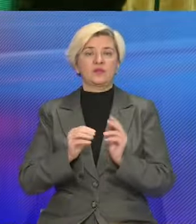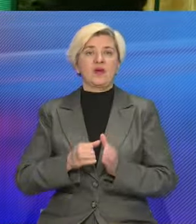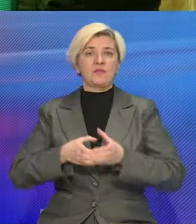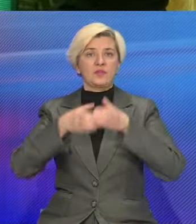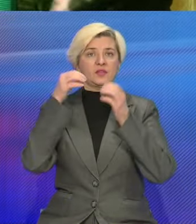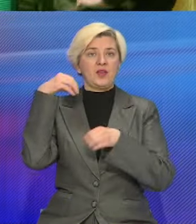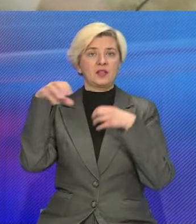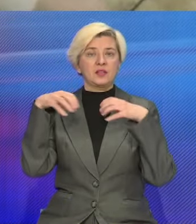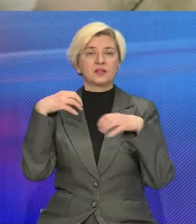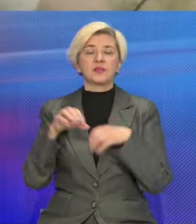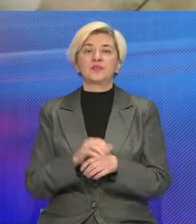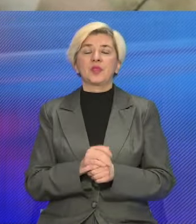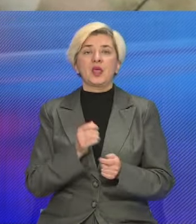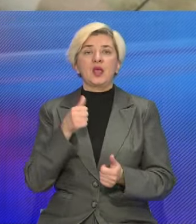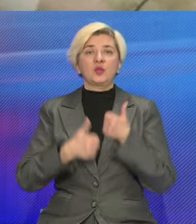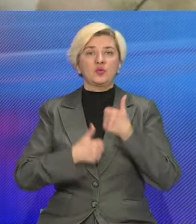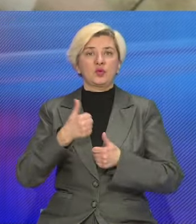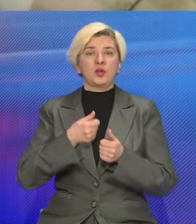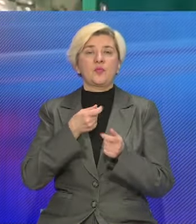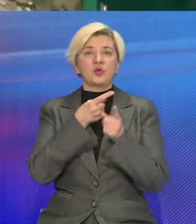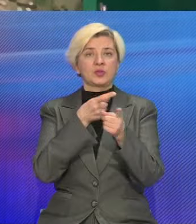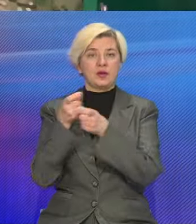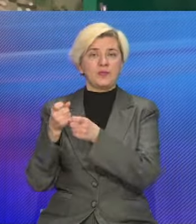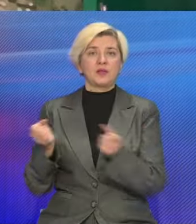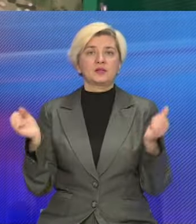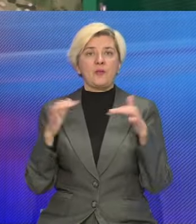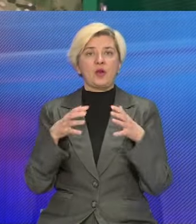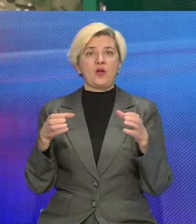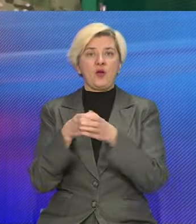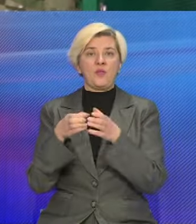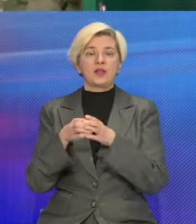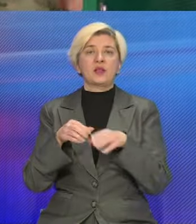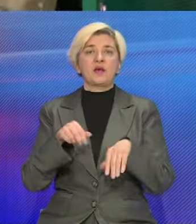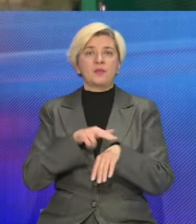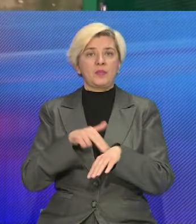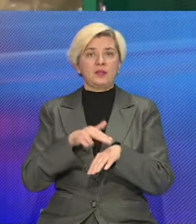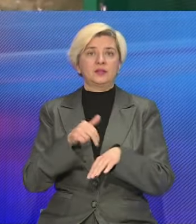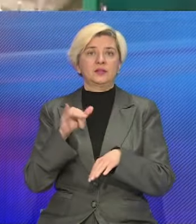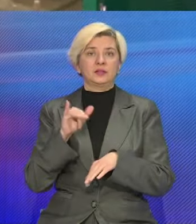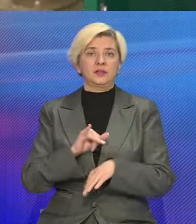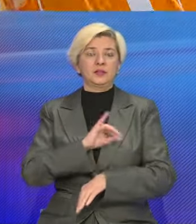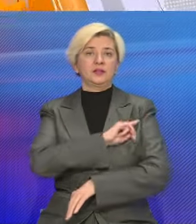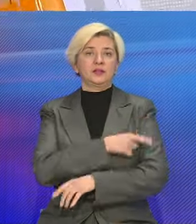Турнір по кулявой стральбі собрав рекордну колькість команд правооховних і силових структур в області.